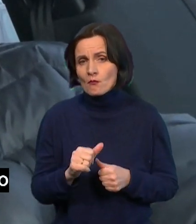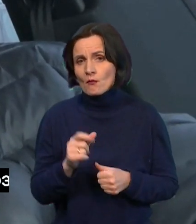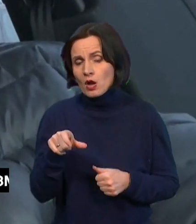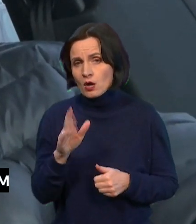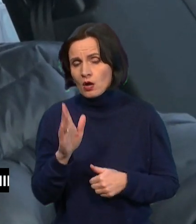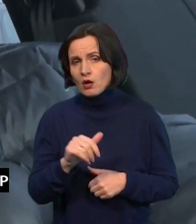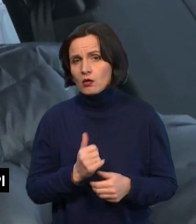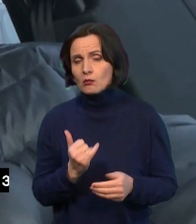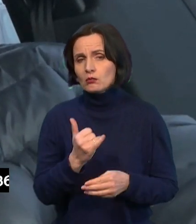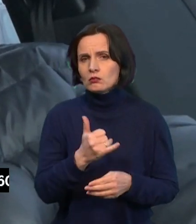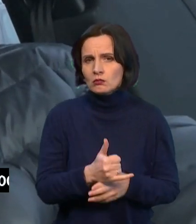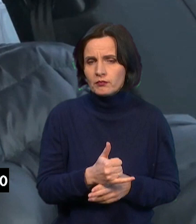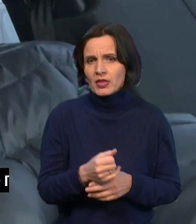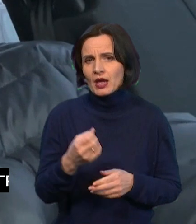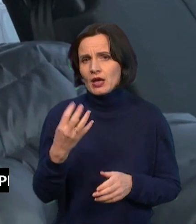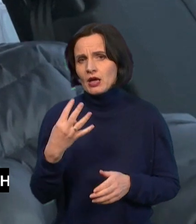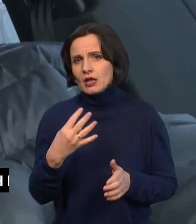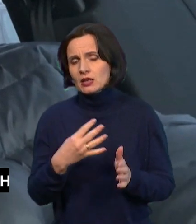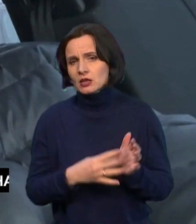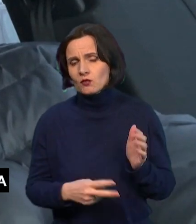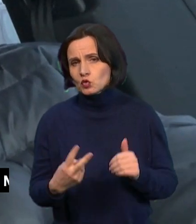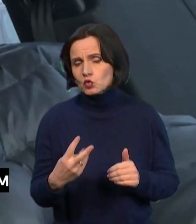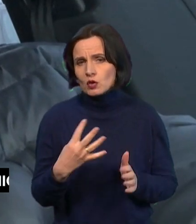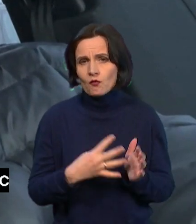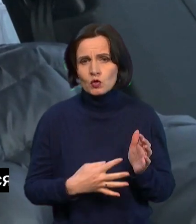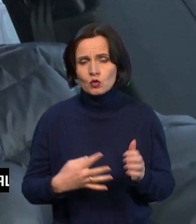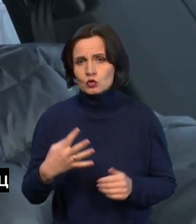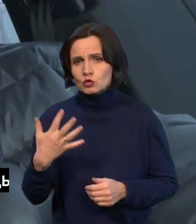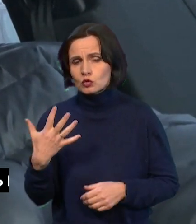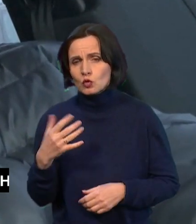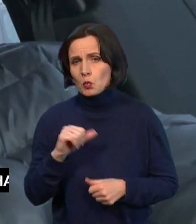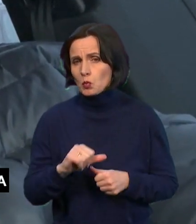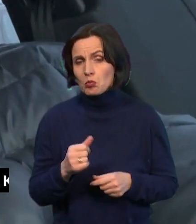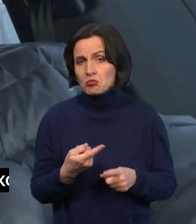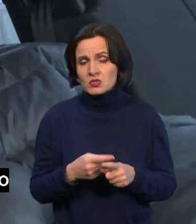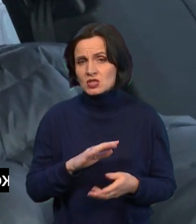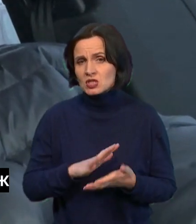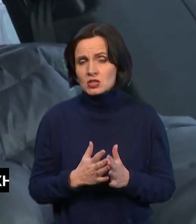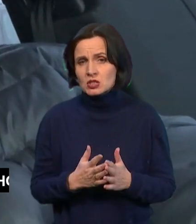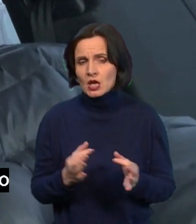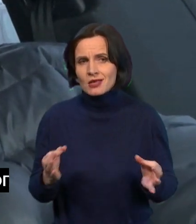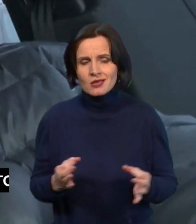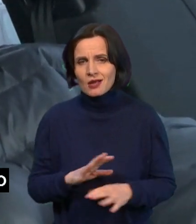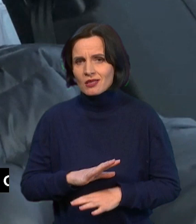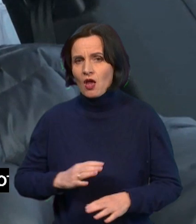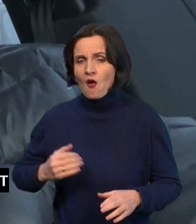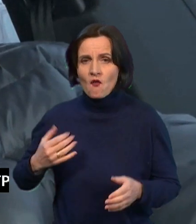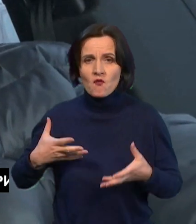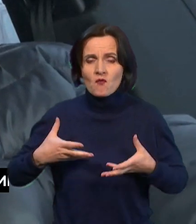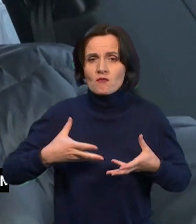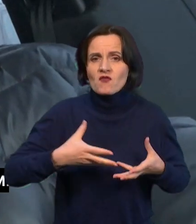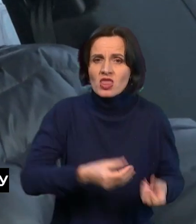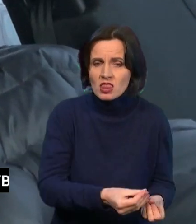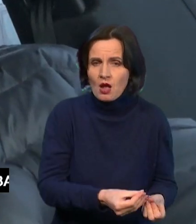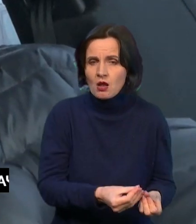заправлятися 92-95. Тому в даній ситуації, я думаю, також це жодним чином не вдарить, там, скажімо, по цінах